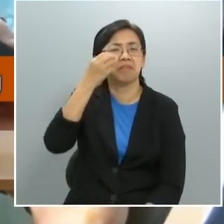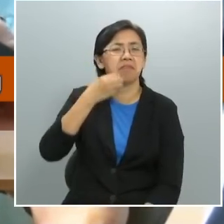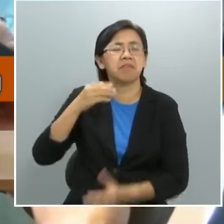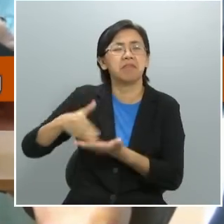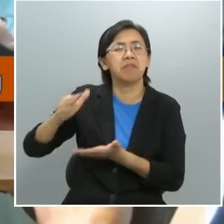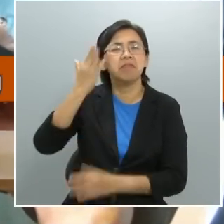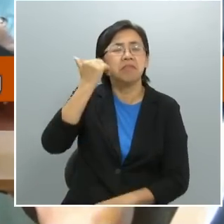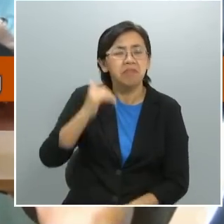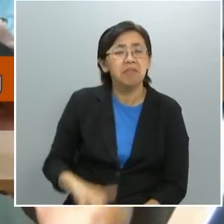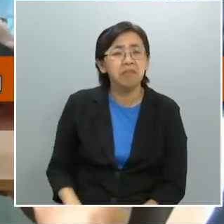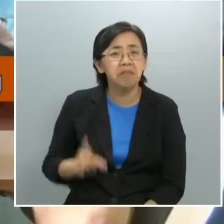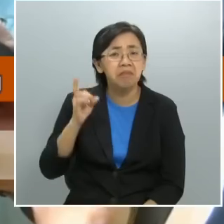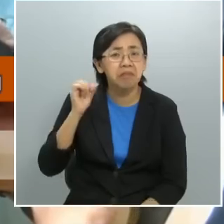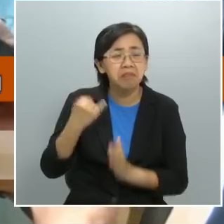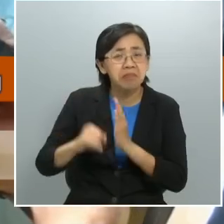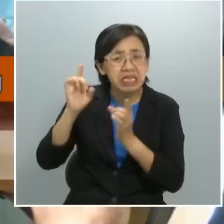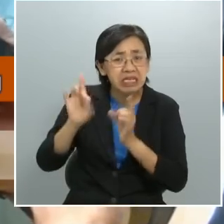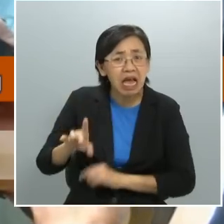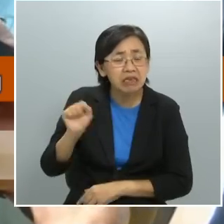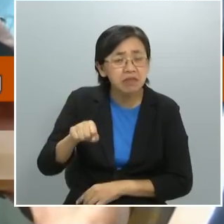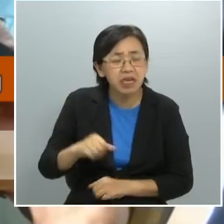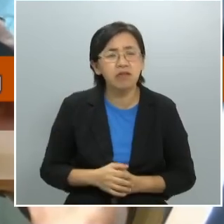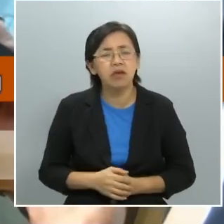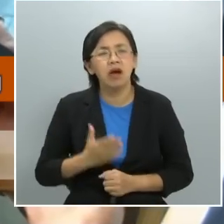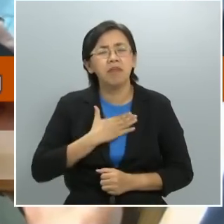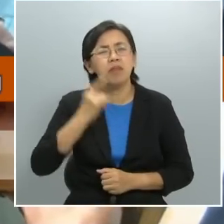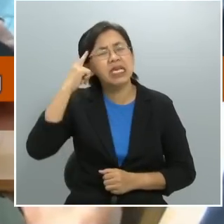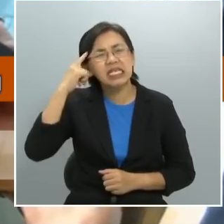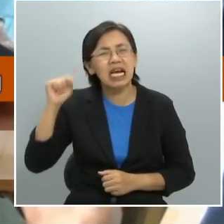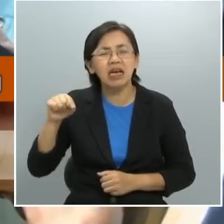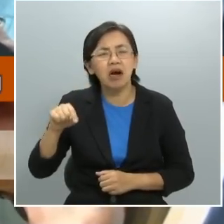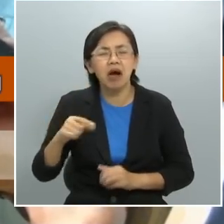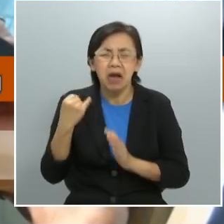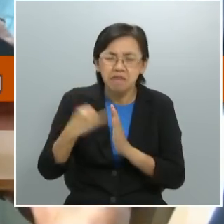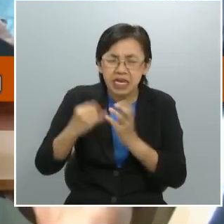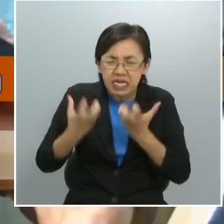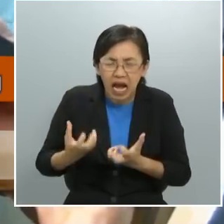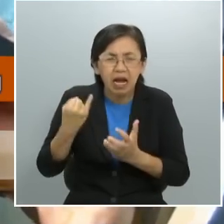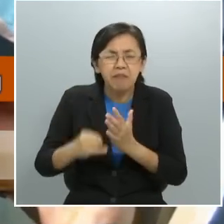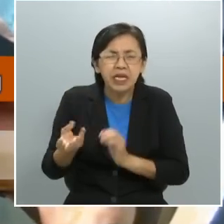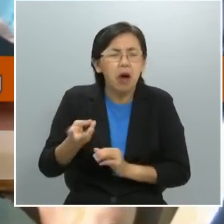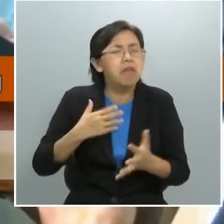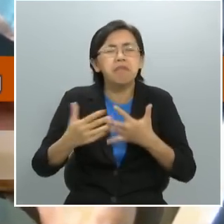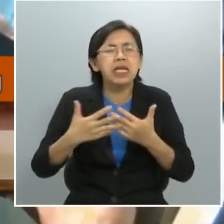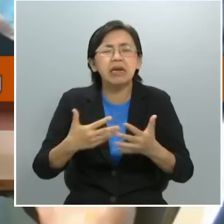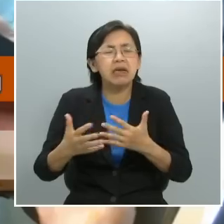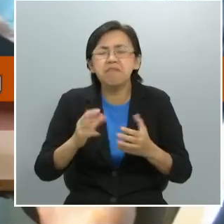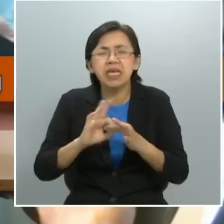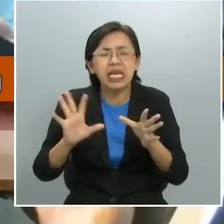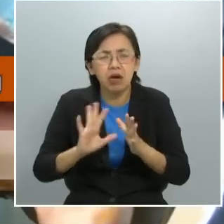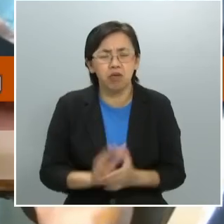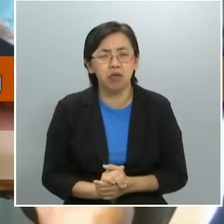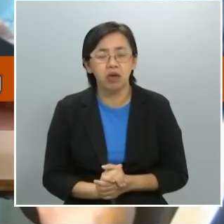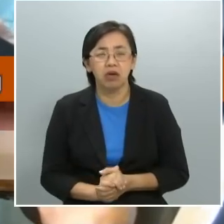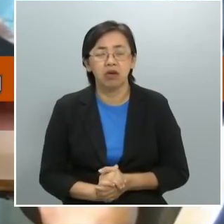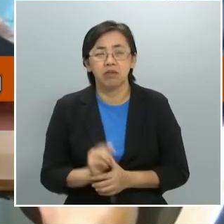แรงกว่างูเห่าเหร อ คุณไอติมบอกว่าผมว่าประเด็นไม่ได้อยู่ที่ข้อหามากหรือน้อยแรงหรือไม่แรงแต่ประเด็นนี้เกี่ยวข้องกับการ